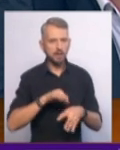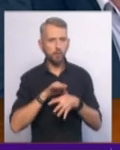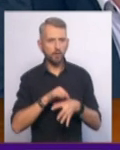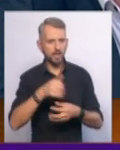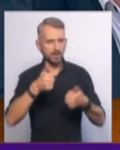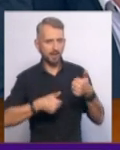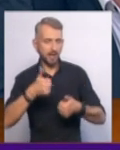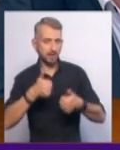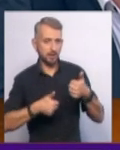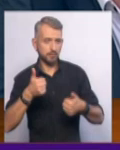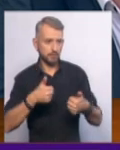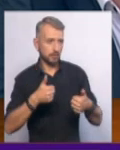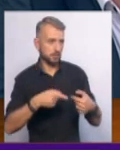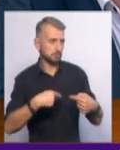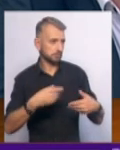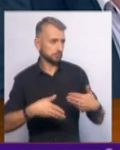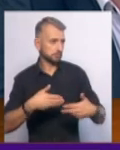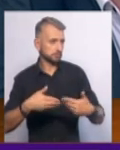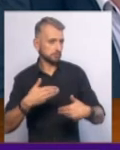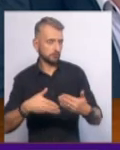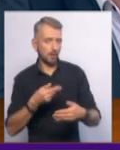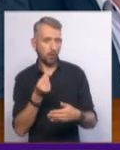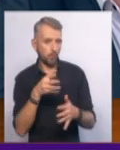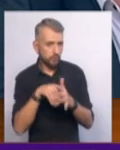процедур, відповідно закладення